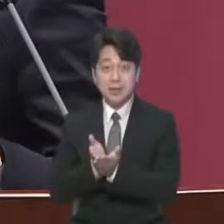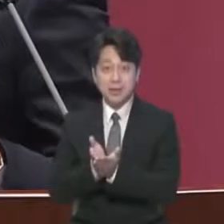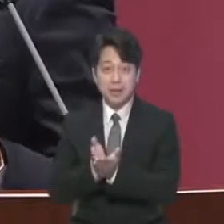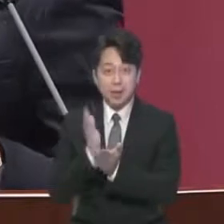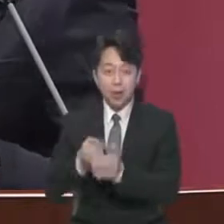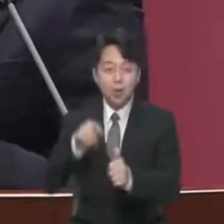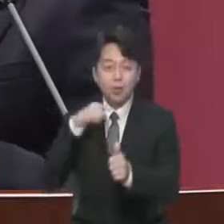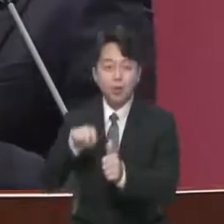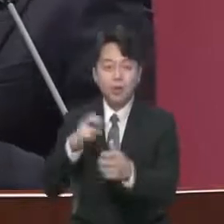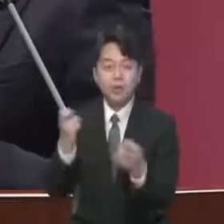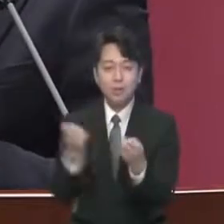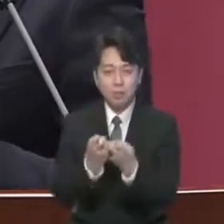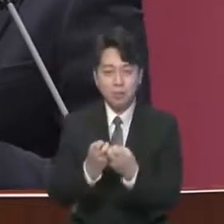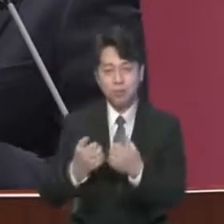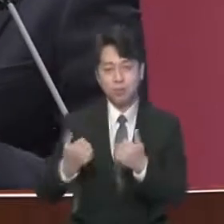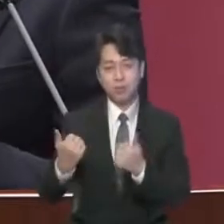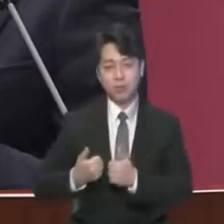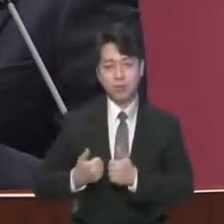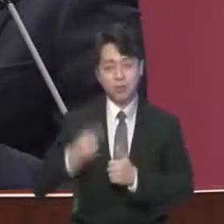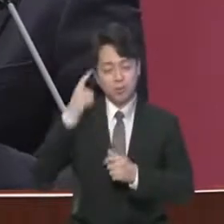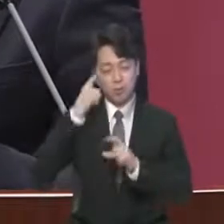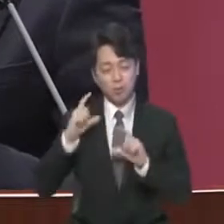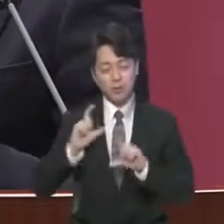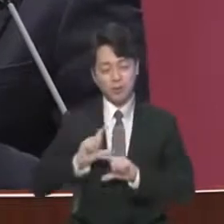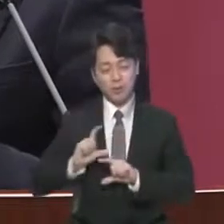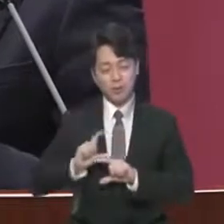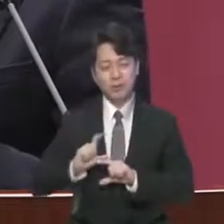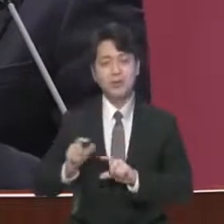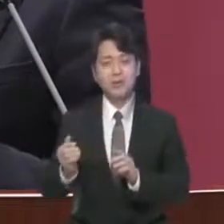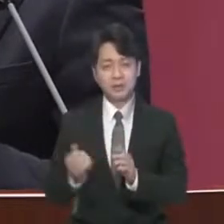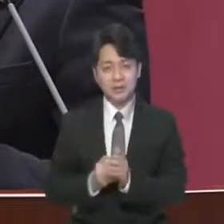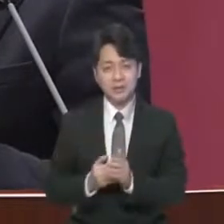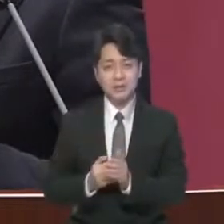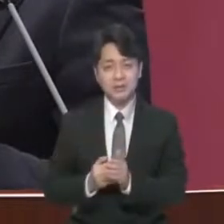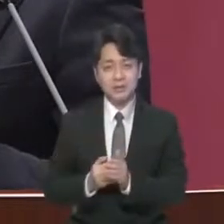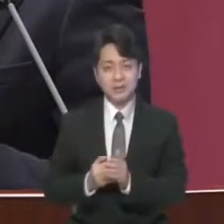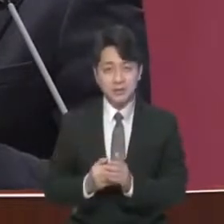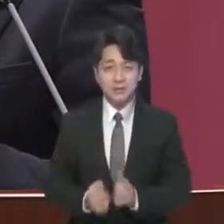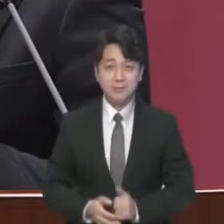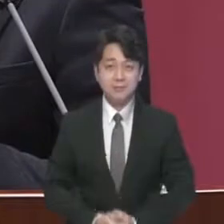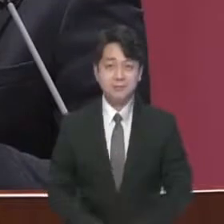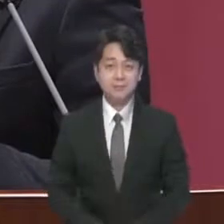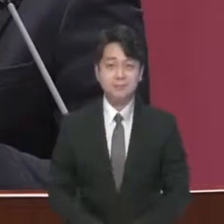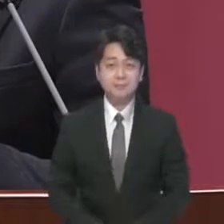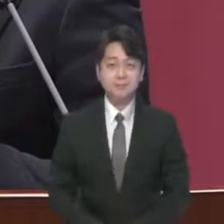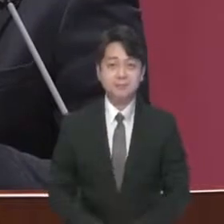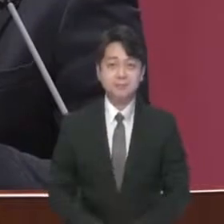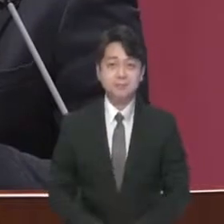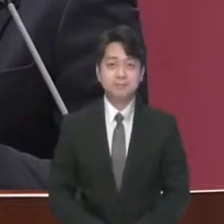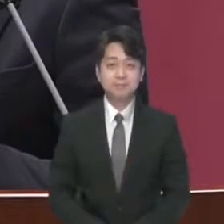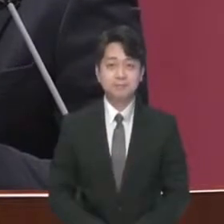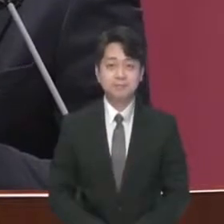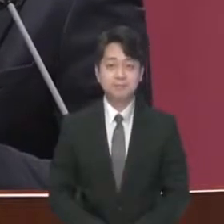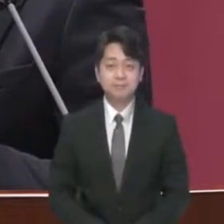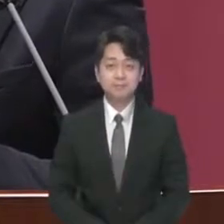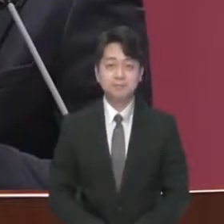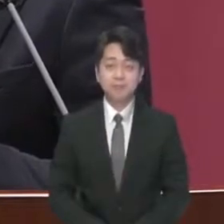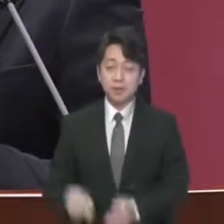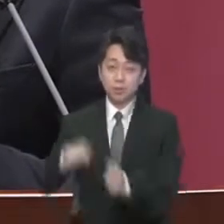고민하고 그렇게 아이들에게 가르칠 수 있도록 해야 되는 게 지금 해야 할 일이 아닌가 생각하고 있습니다. 네, 부총리님 말대로